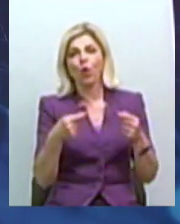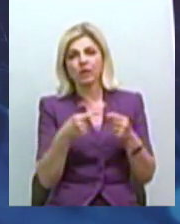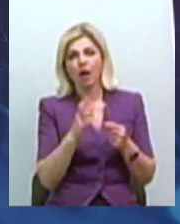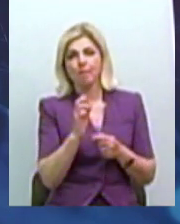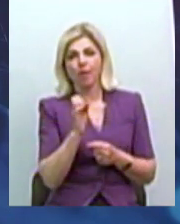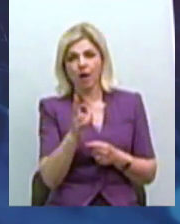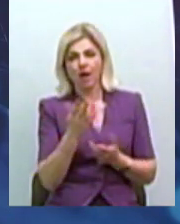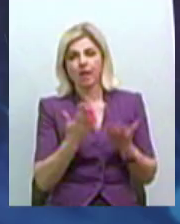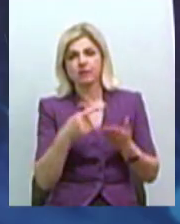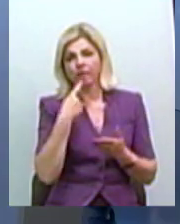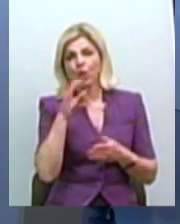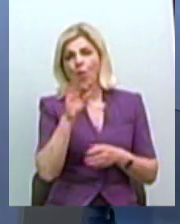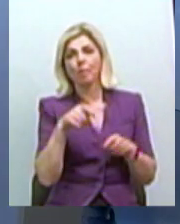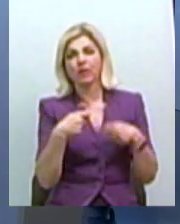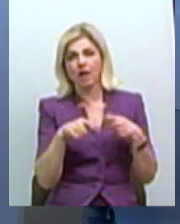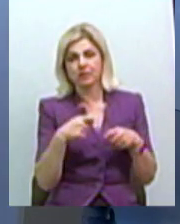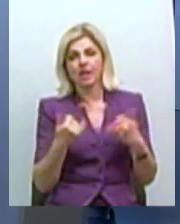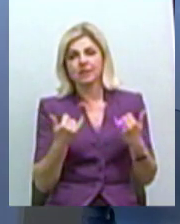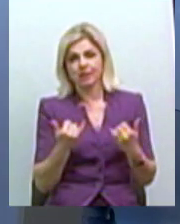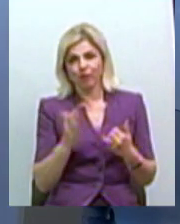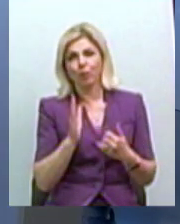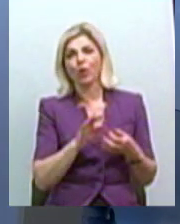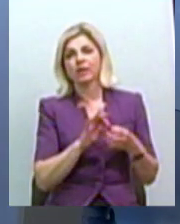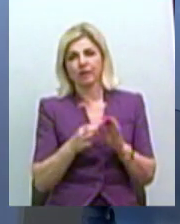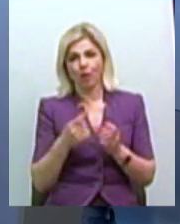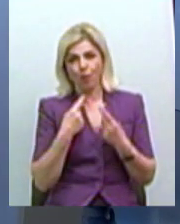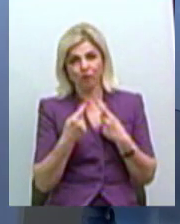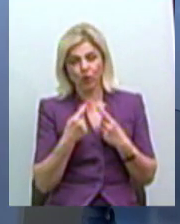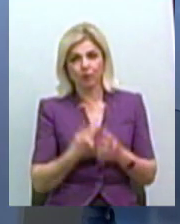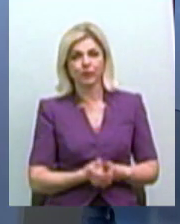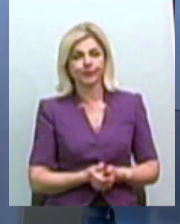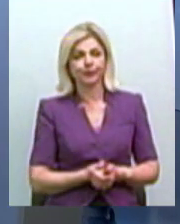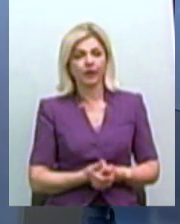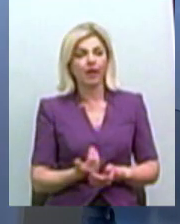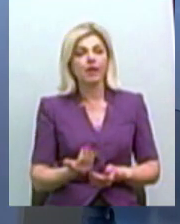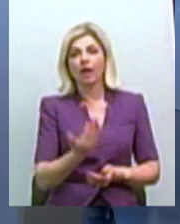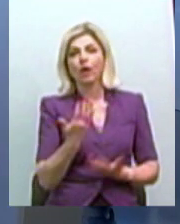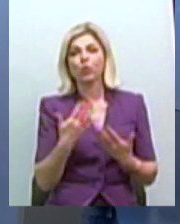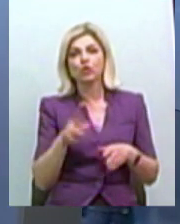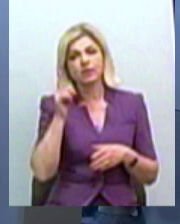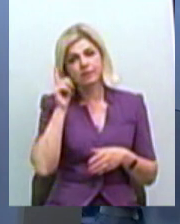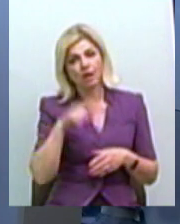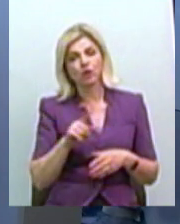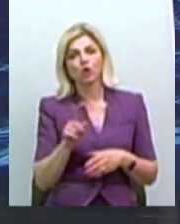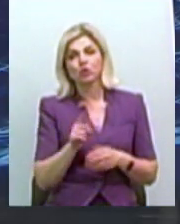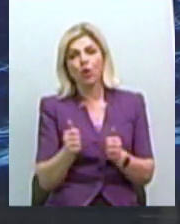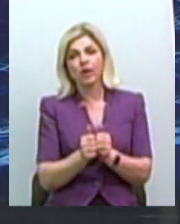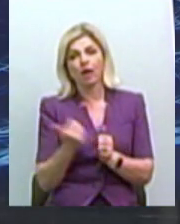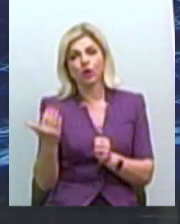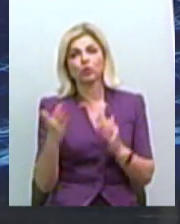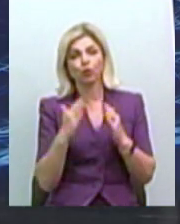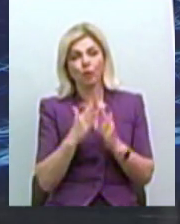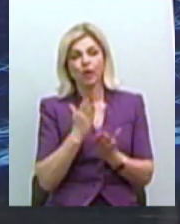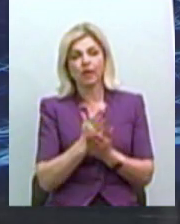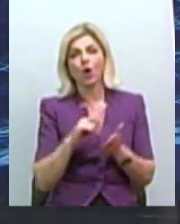ми кажемо про пластик, так, сьогодні про це також більш детальніше поговоримо, які вже знають, що поряд з їх домівкою є